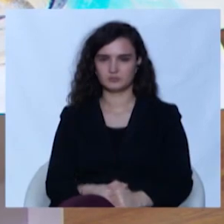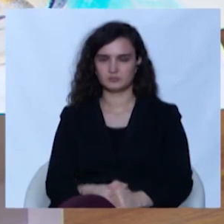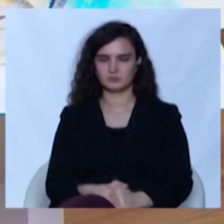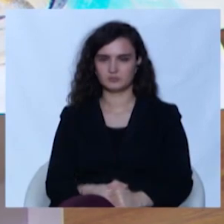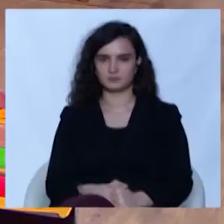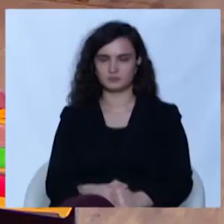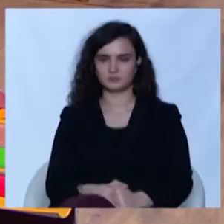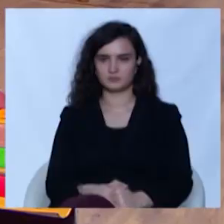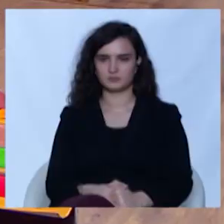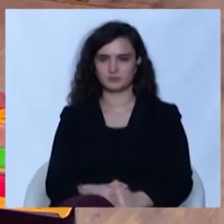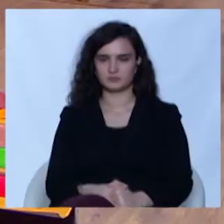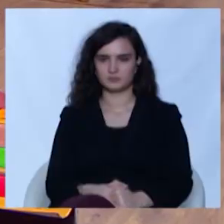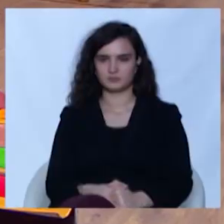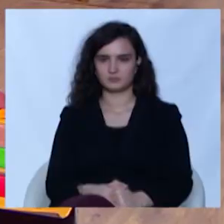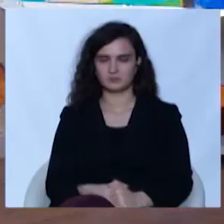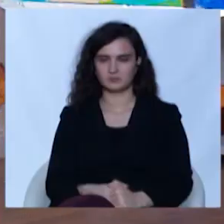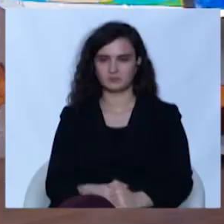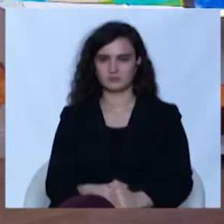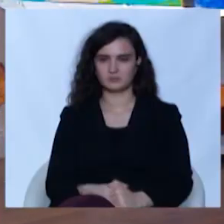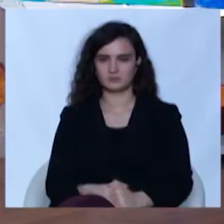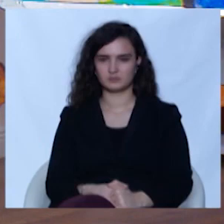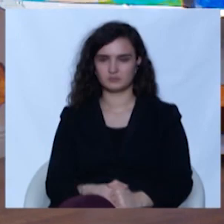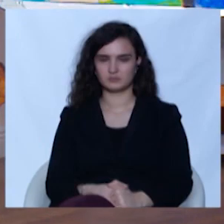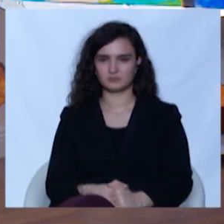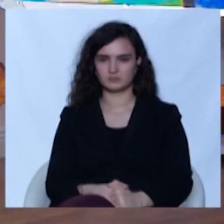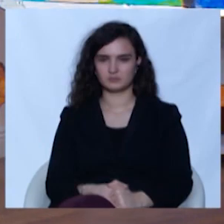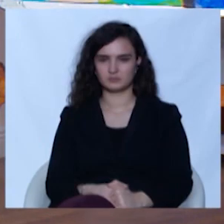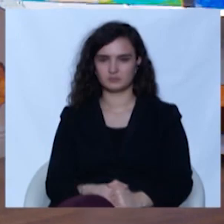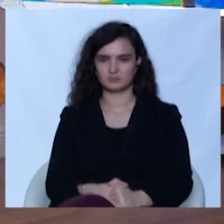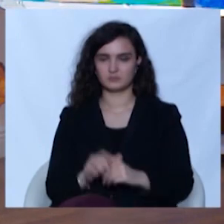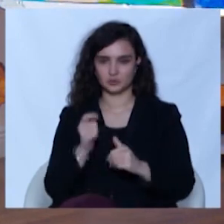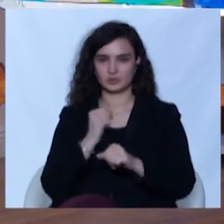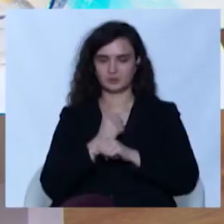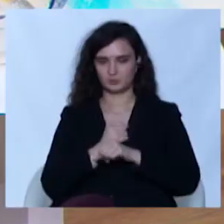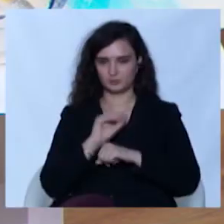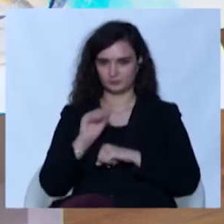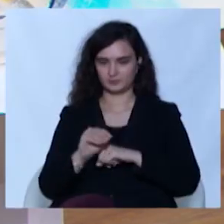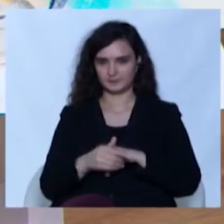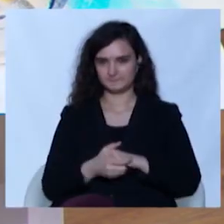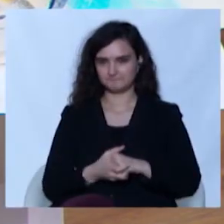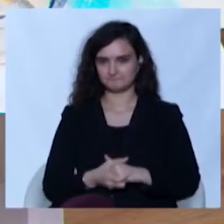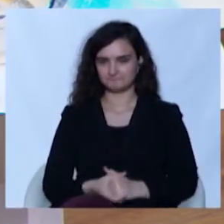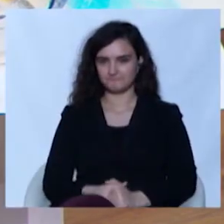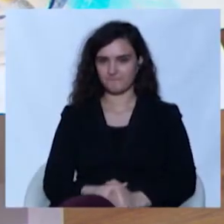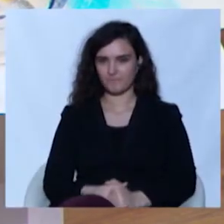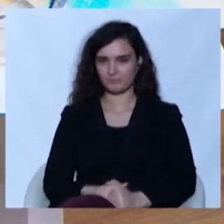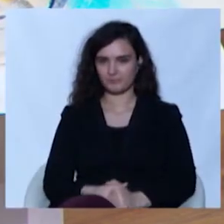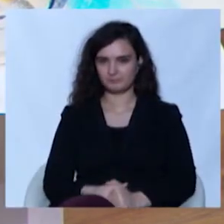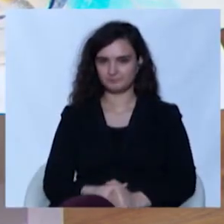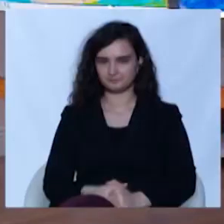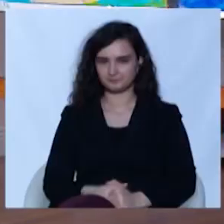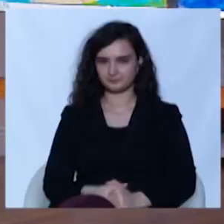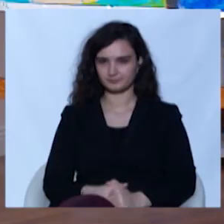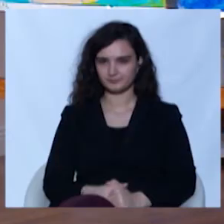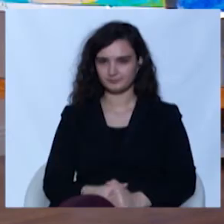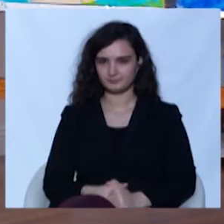одна, что так на тарелат. Сити, что да кауга, да что да. Ай,